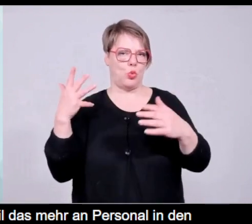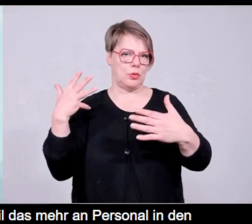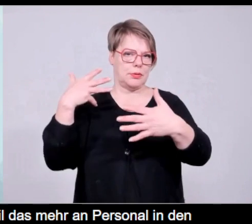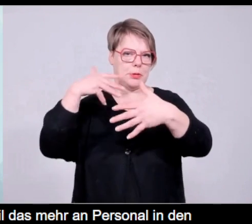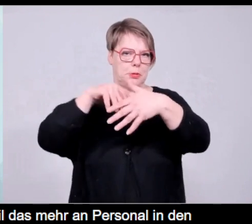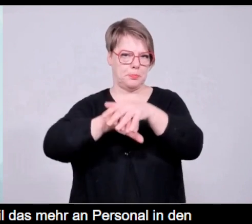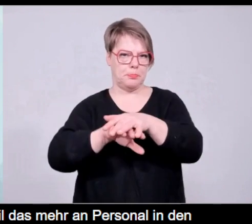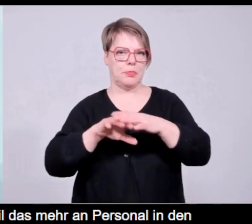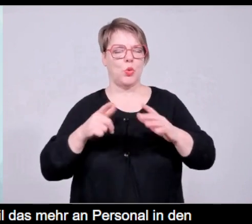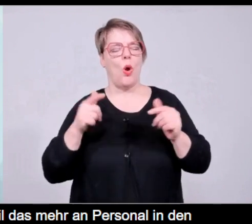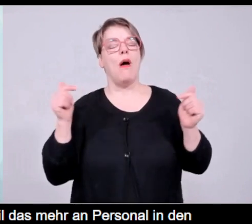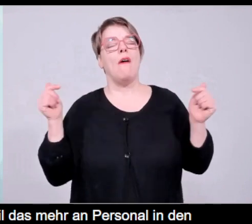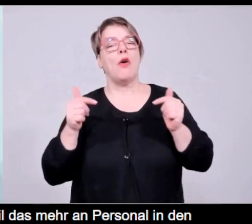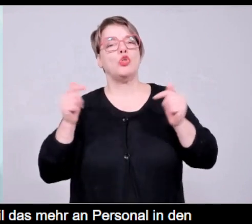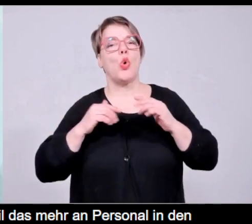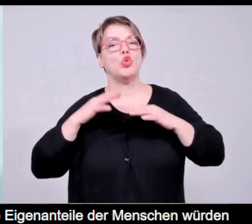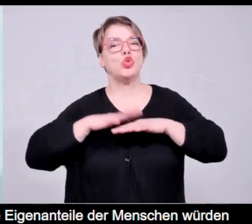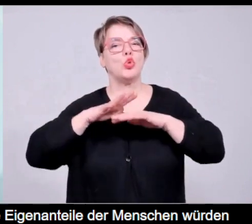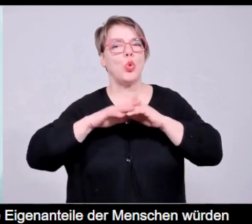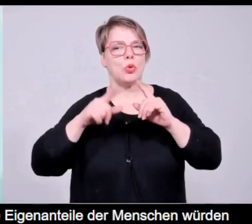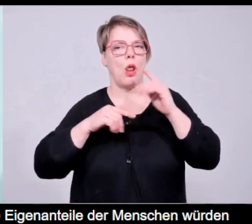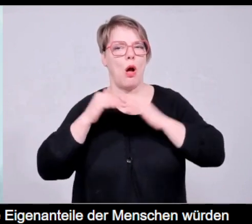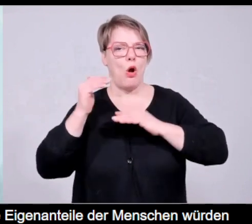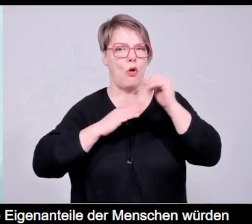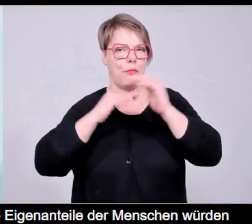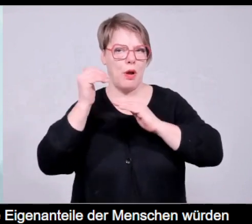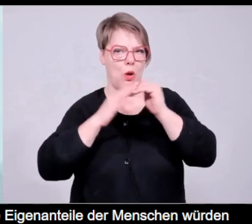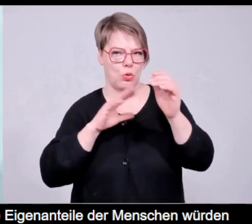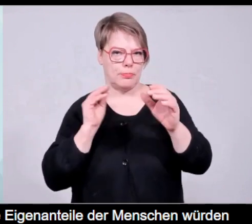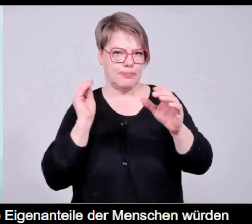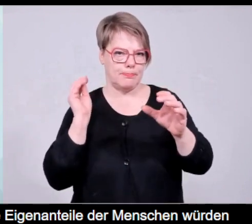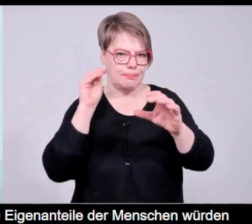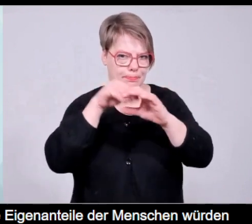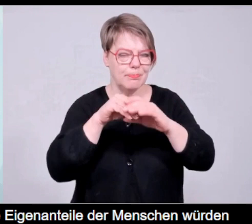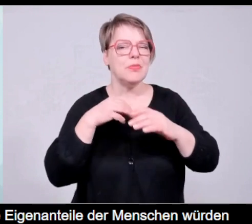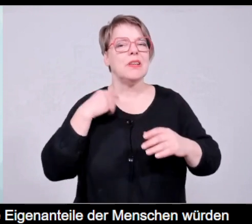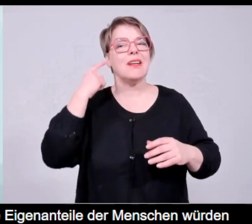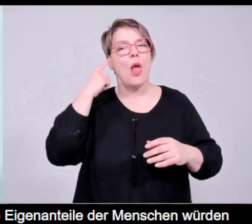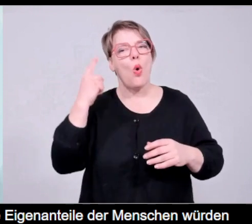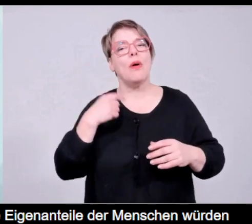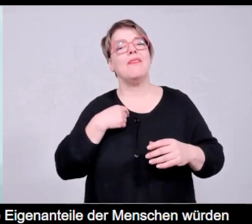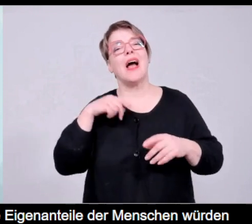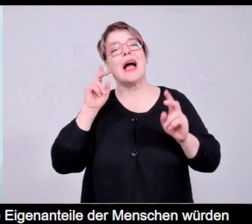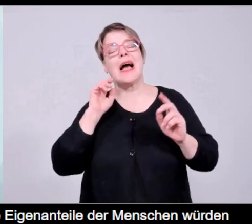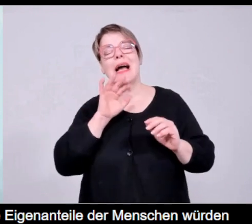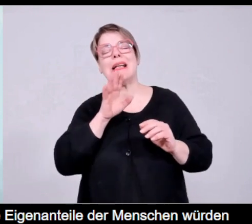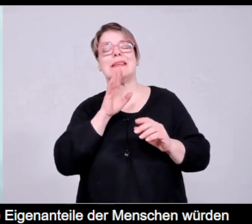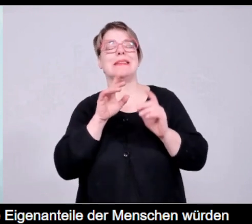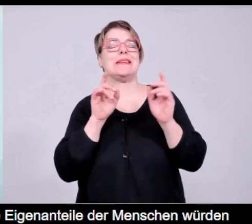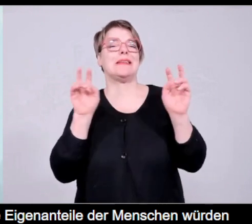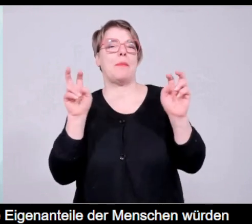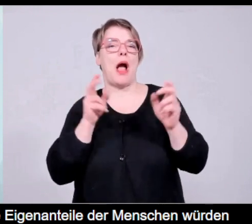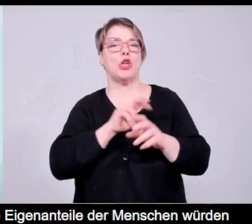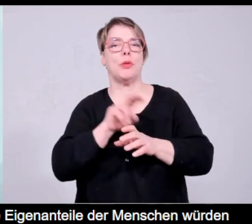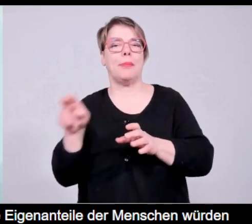sondern tatsächlich ein Teil des bestehenden Systems, aber einfach ein Add-on. Und wir erproben auch, wenn man sagt, zwei Einrichtungen tun